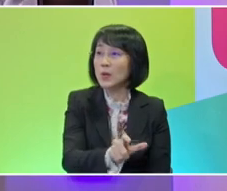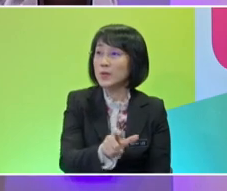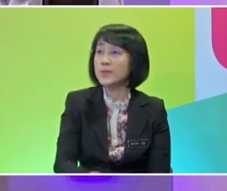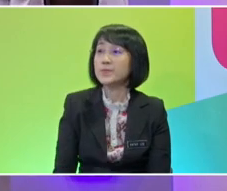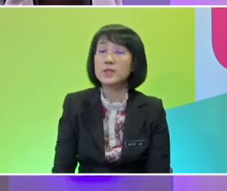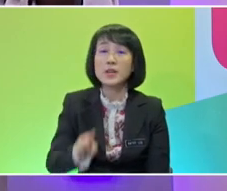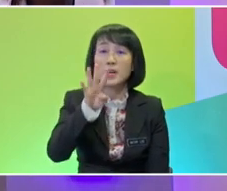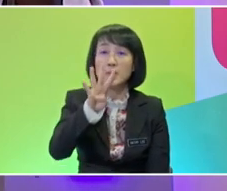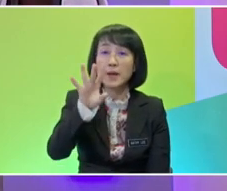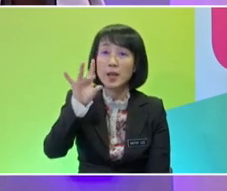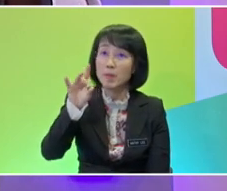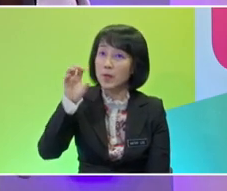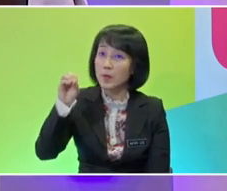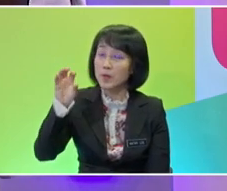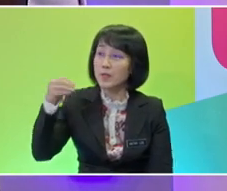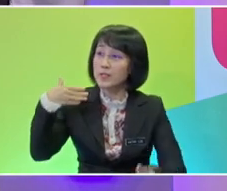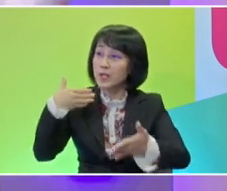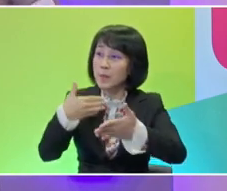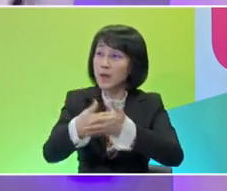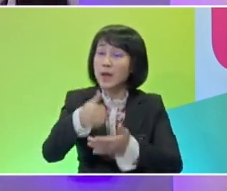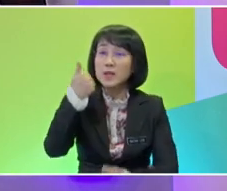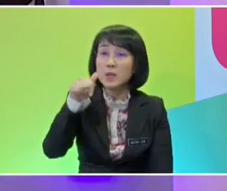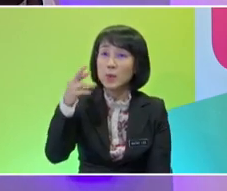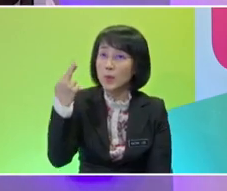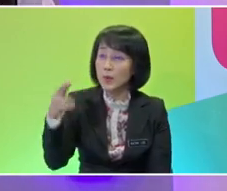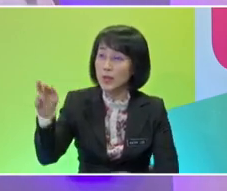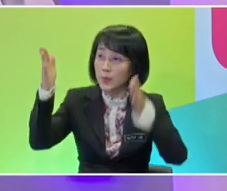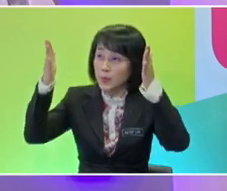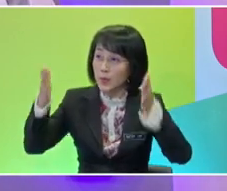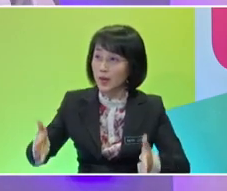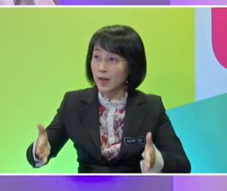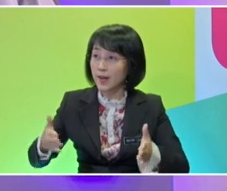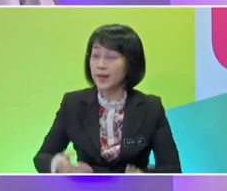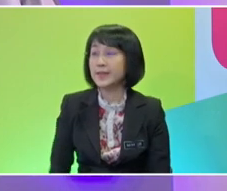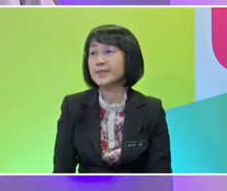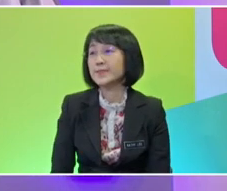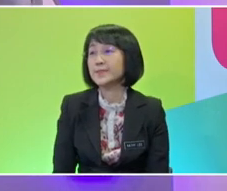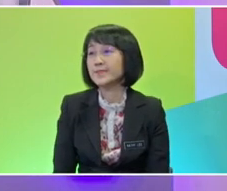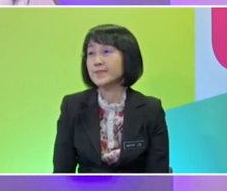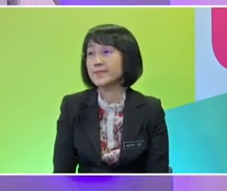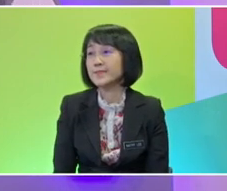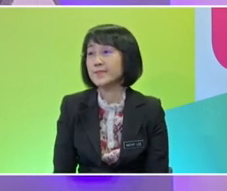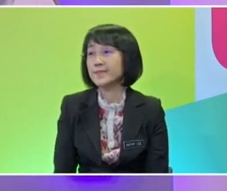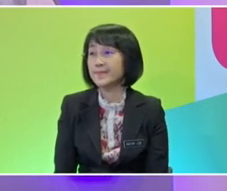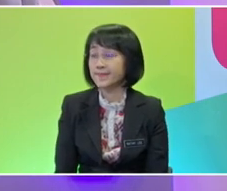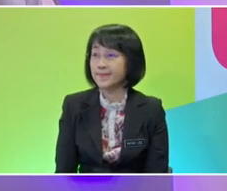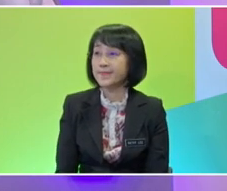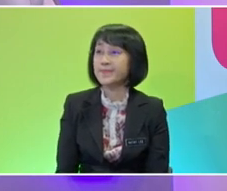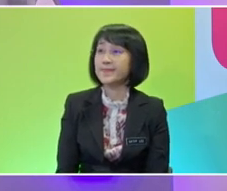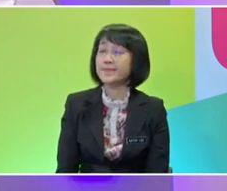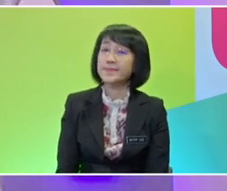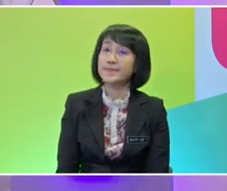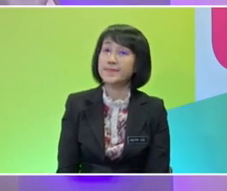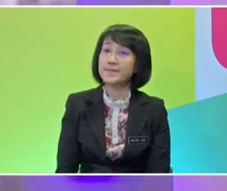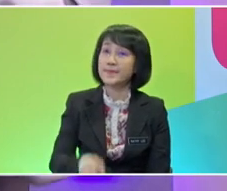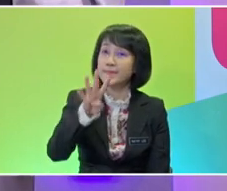yang lulus daripada berbagai daerah tadi akan pergi ambil di peringkat nih jadi di antara 4.800 orang 4800